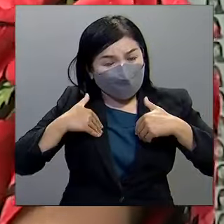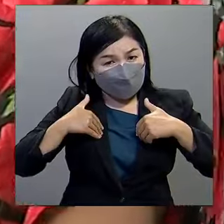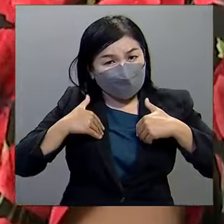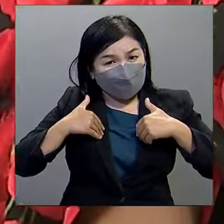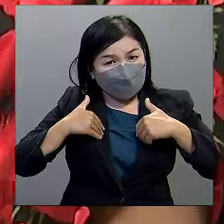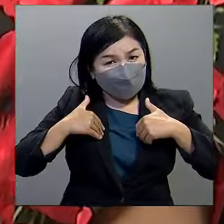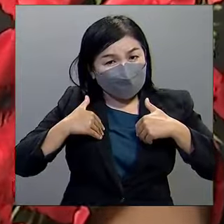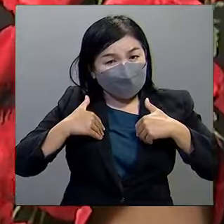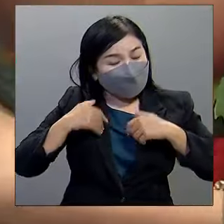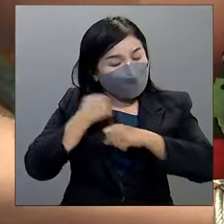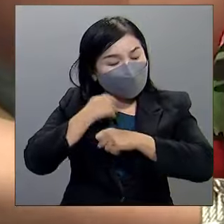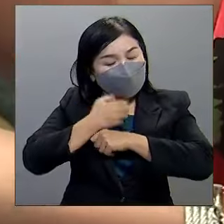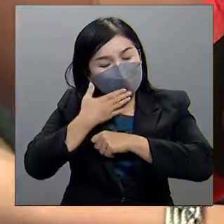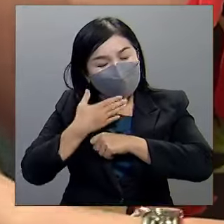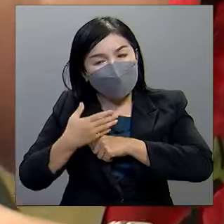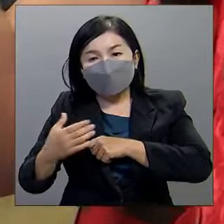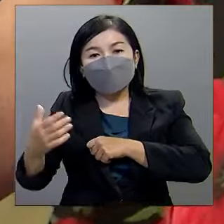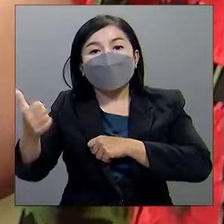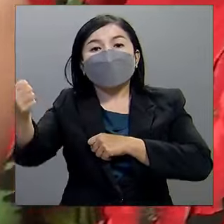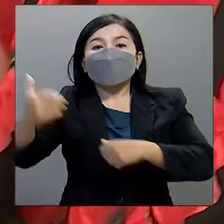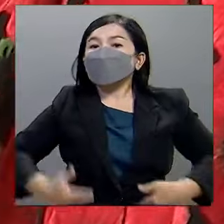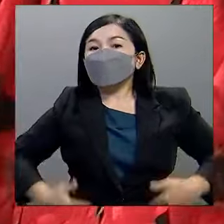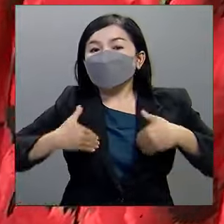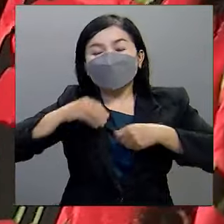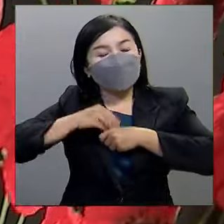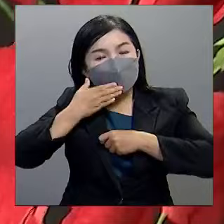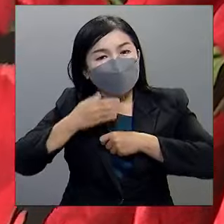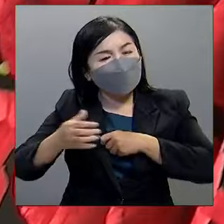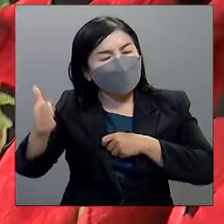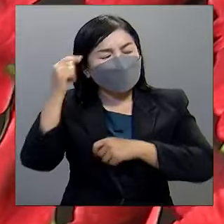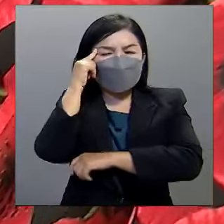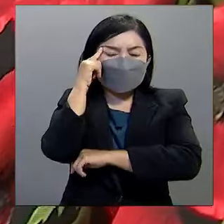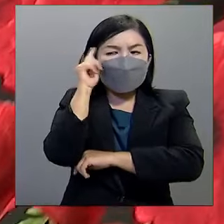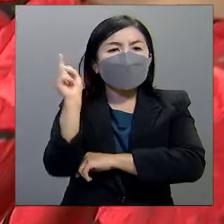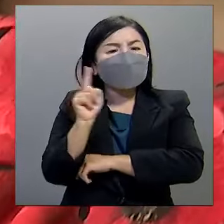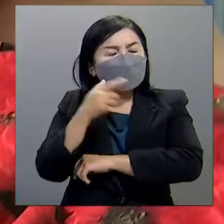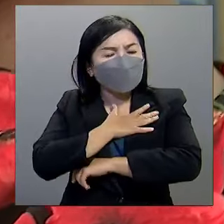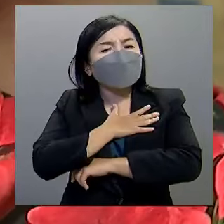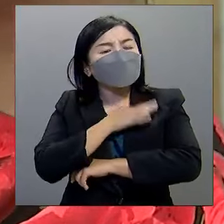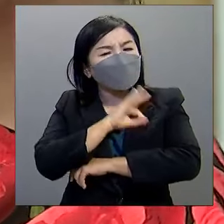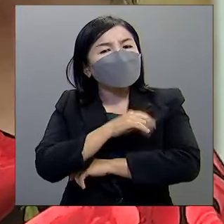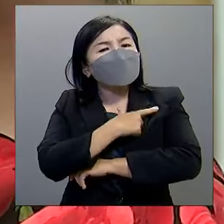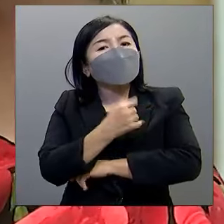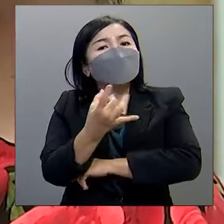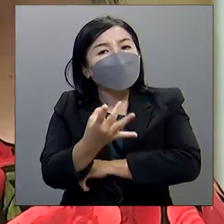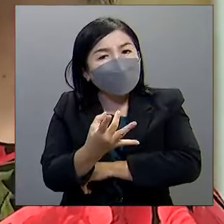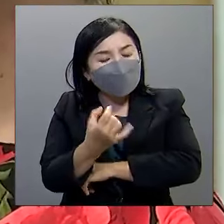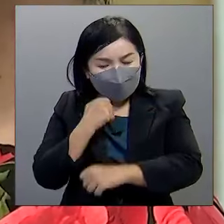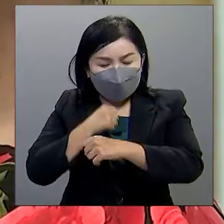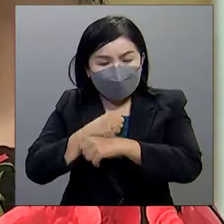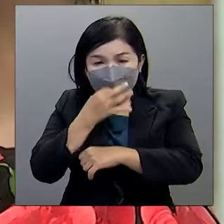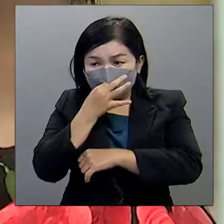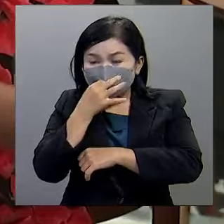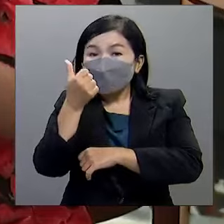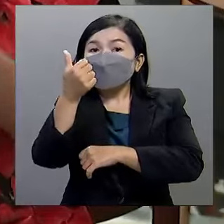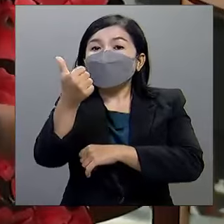เรื่อยๆแบบอีกนานอะไรเงี้ยเราก็มองว่าแบบถ้าอย่างนั้นน่ะเราเอาสิ่งที่เราชอบอ่ะมาทำเป็นอาชีพไหมซึ่